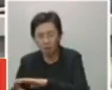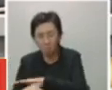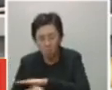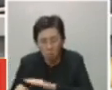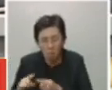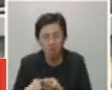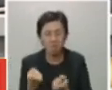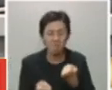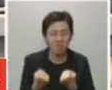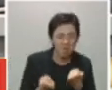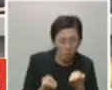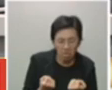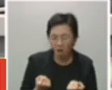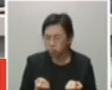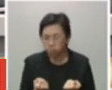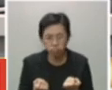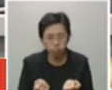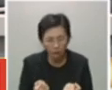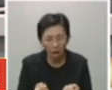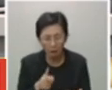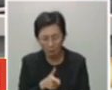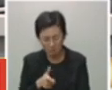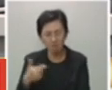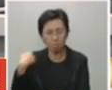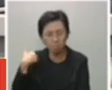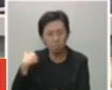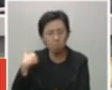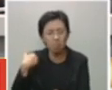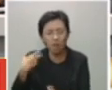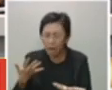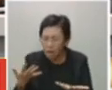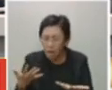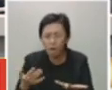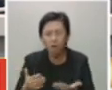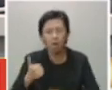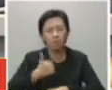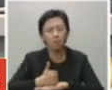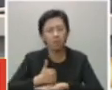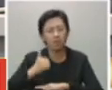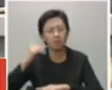แล้วก็มีอาวุธอำนาจทำลายล้างสูงอยู่ในมืออย่างไร